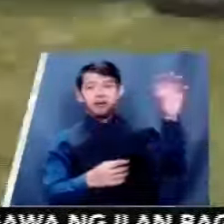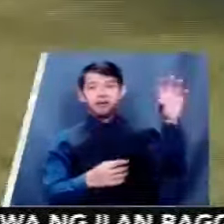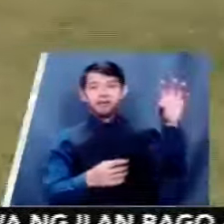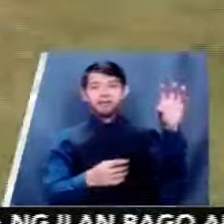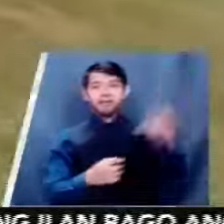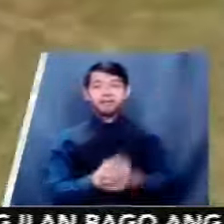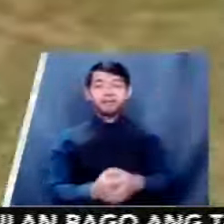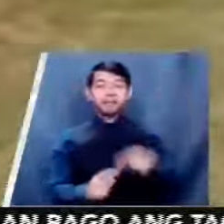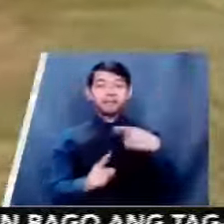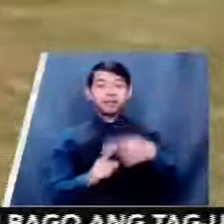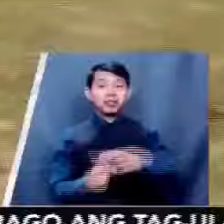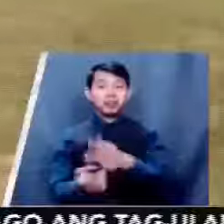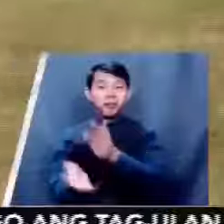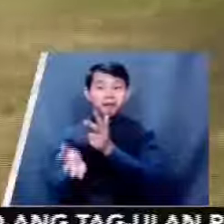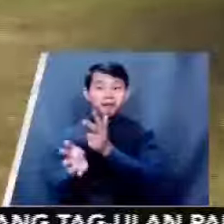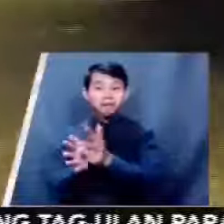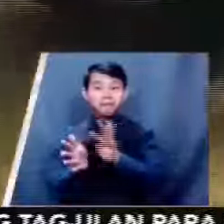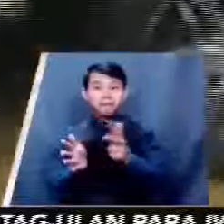atang